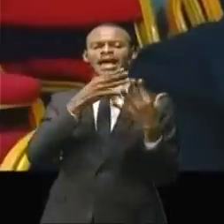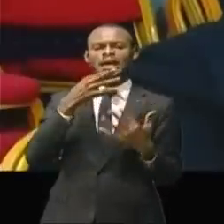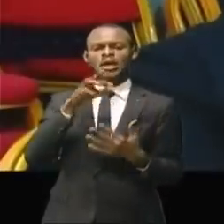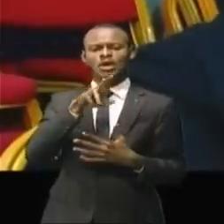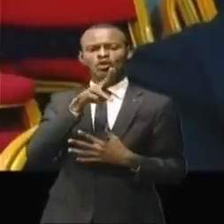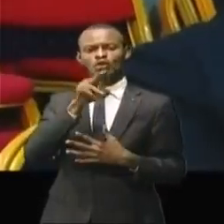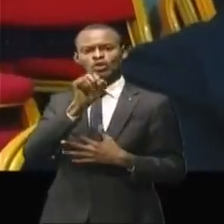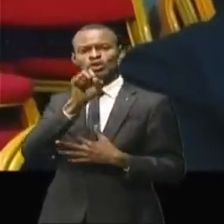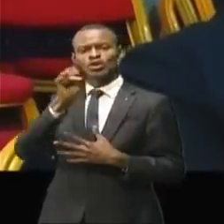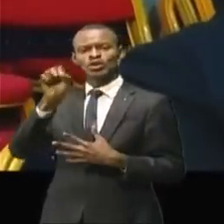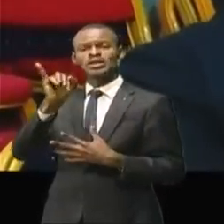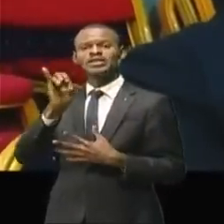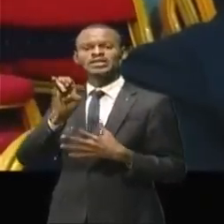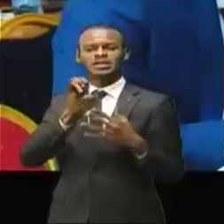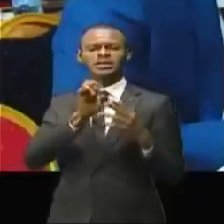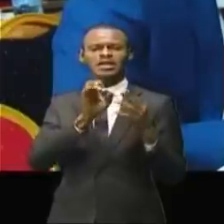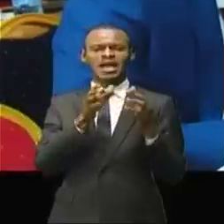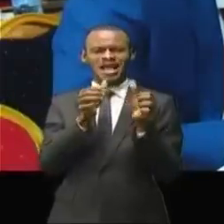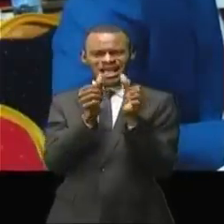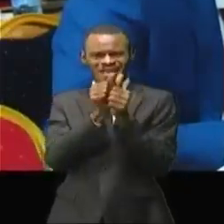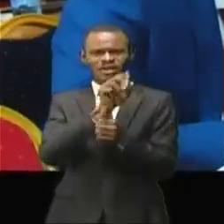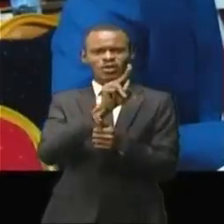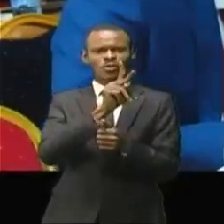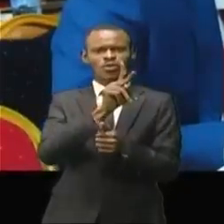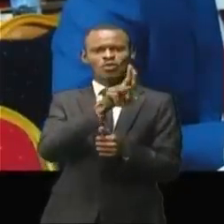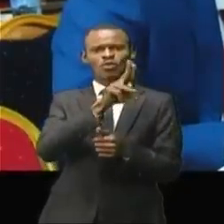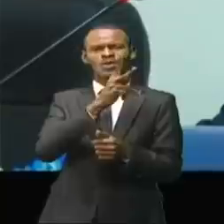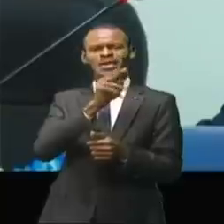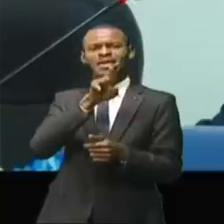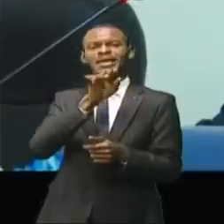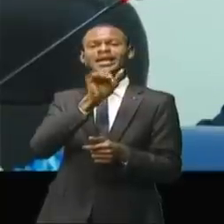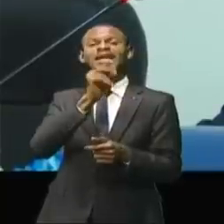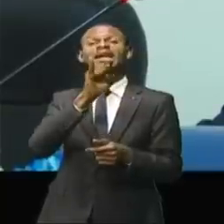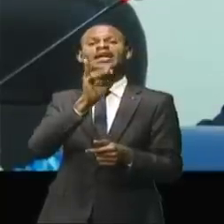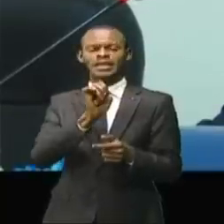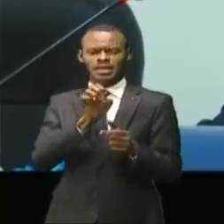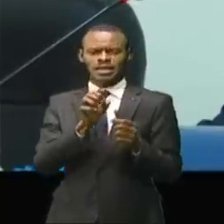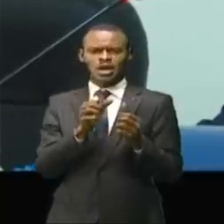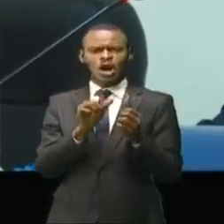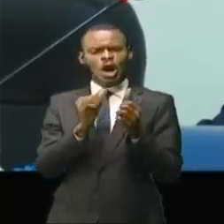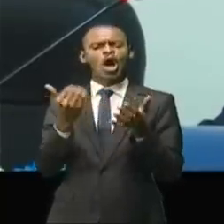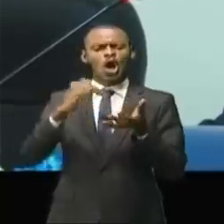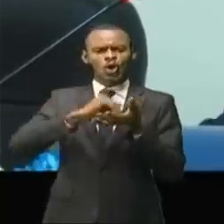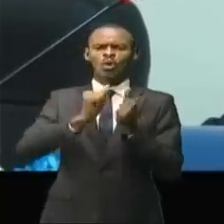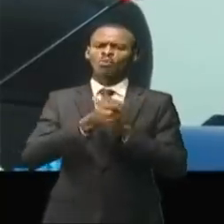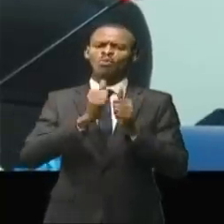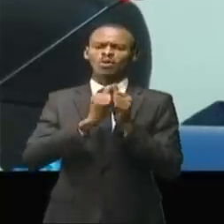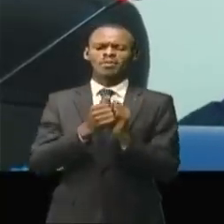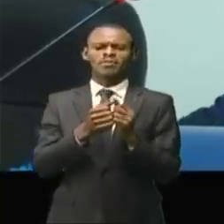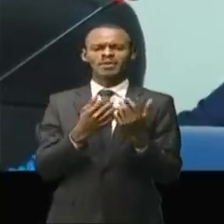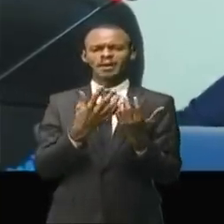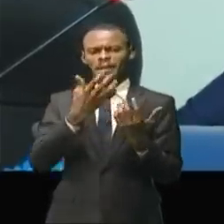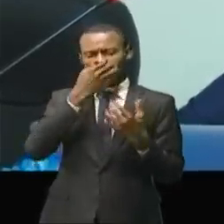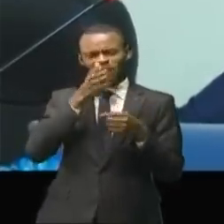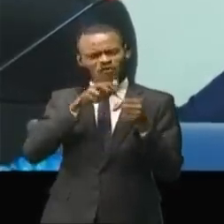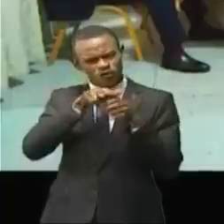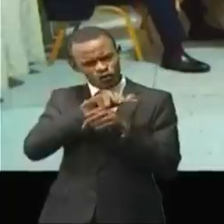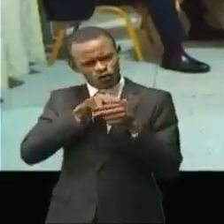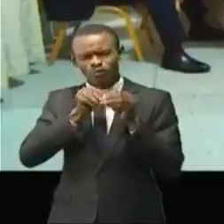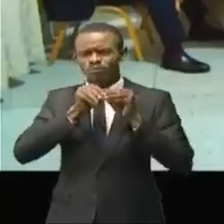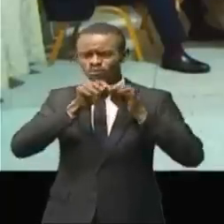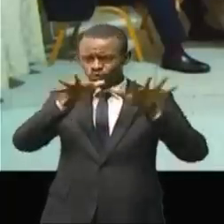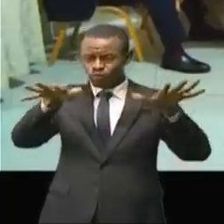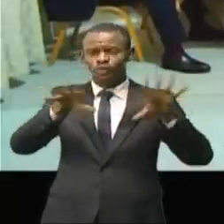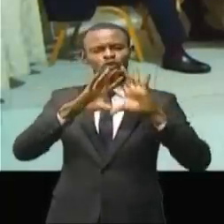l'héritage des trois années de la pandémie de covid Man David Kiala conseillé au collège et cofines